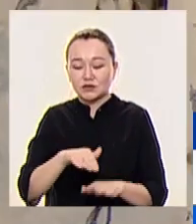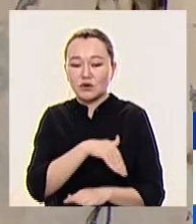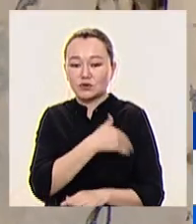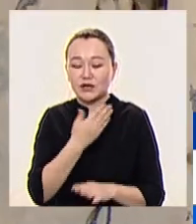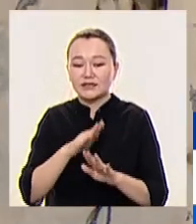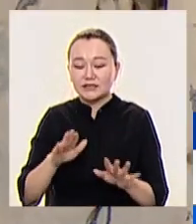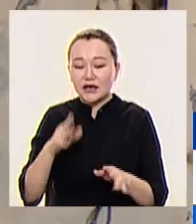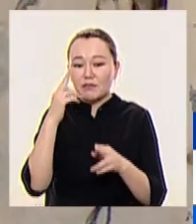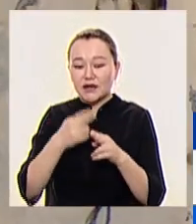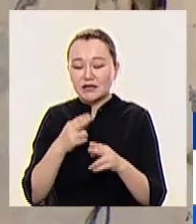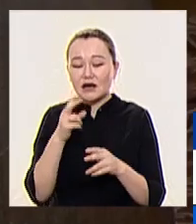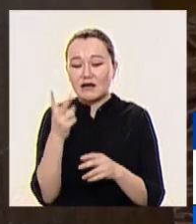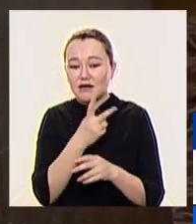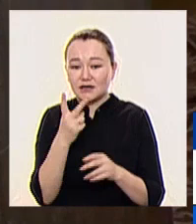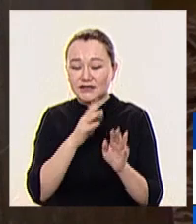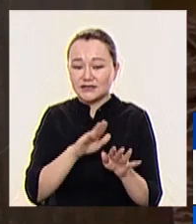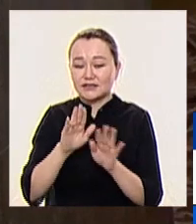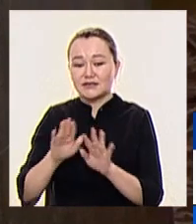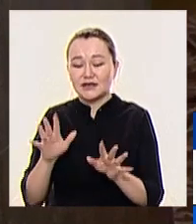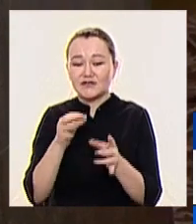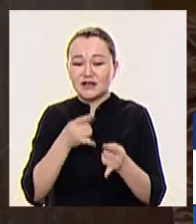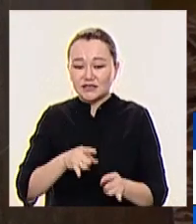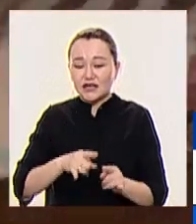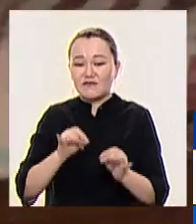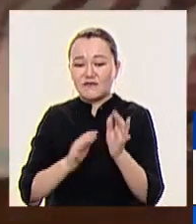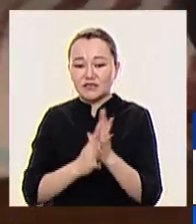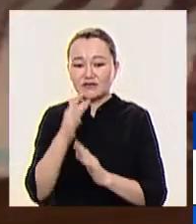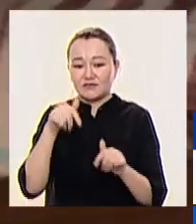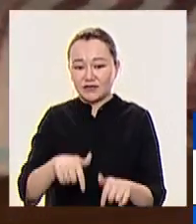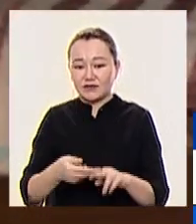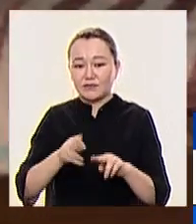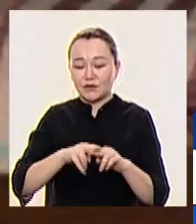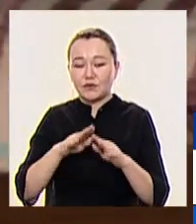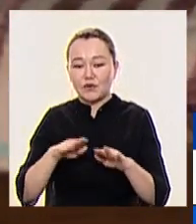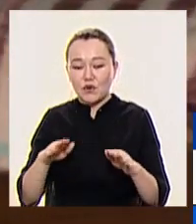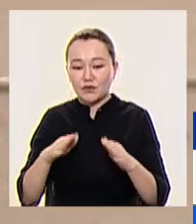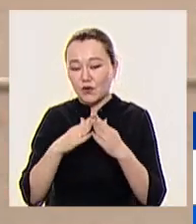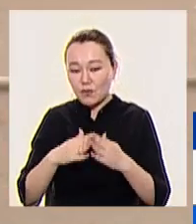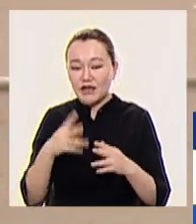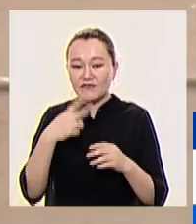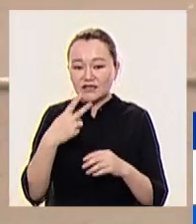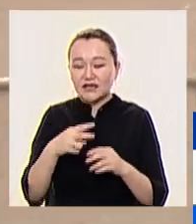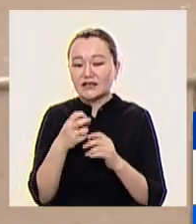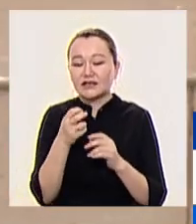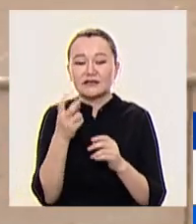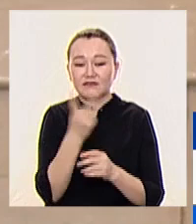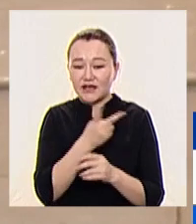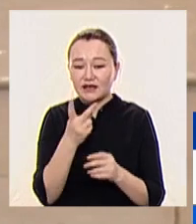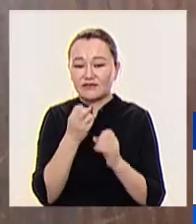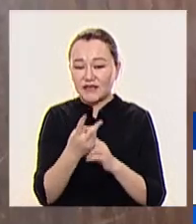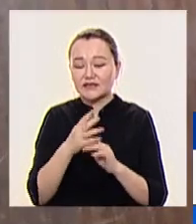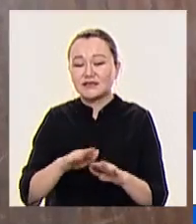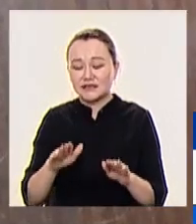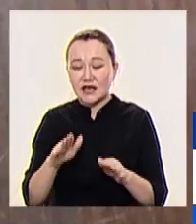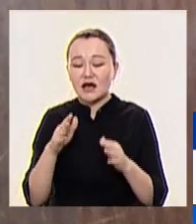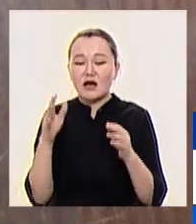Дети братьев Бауржана и Сабыржана Бибиджановых родились и выросли в этом доме. На двоих у них 12 детей. В бесхозное строение